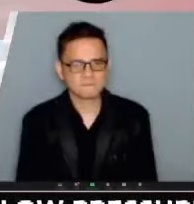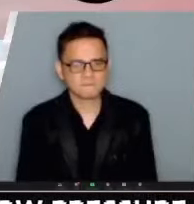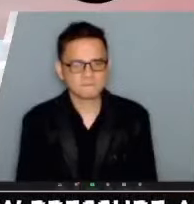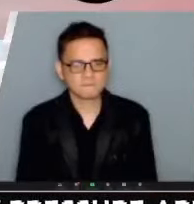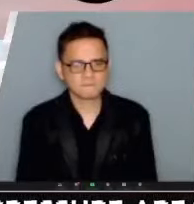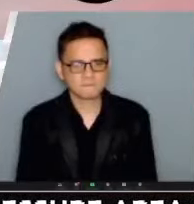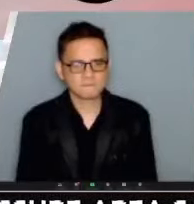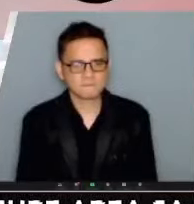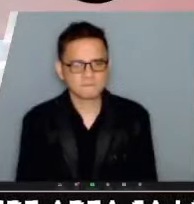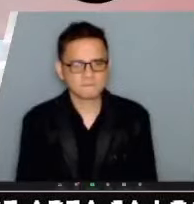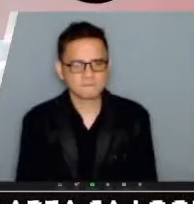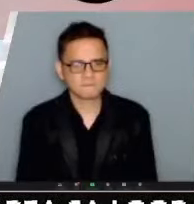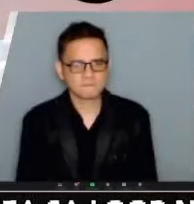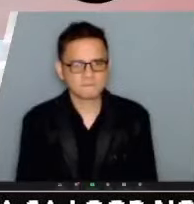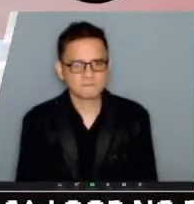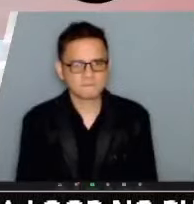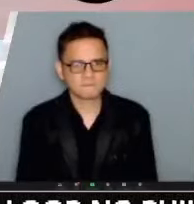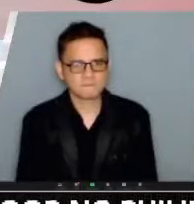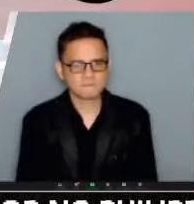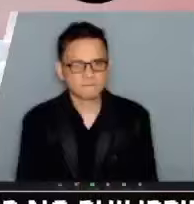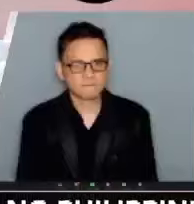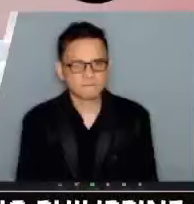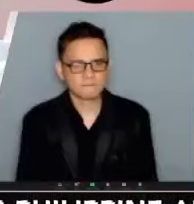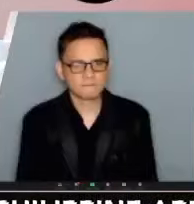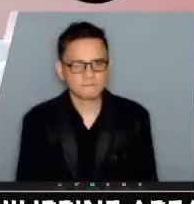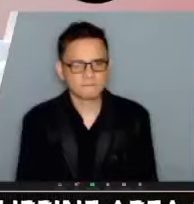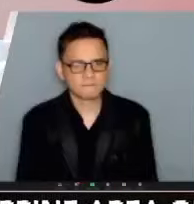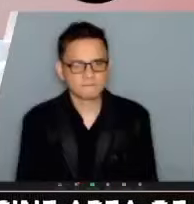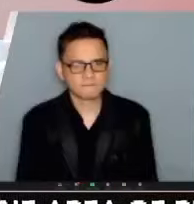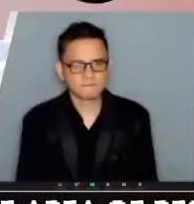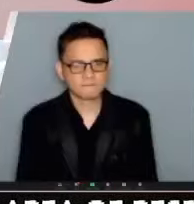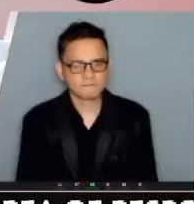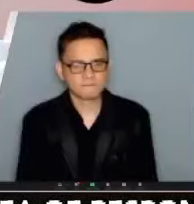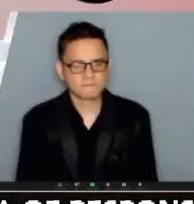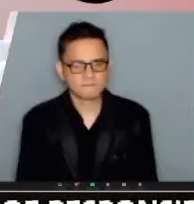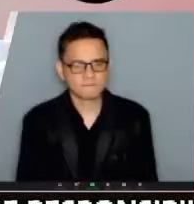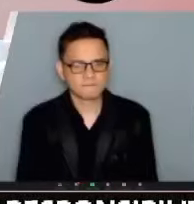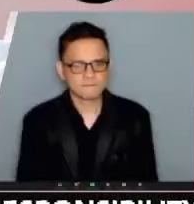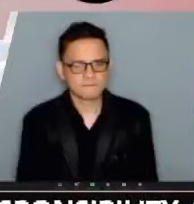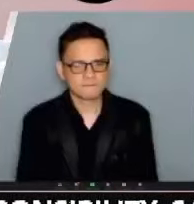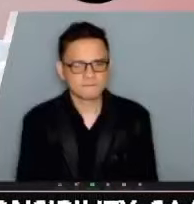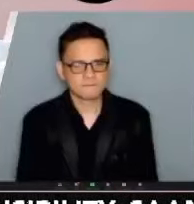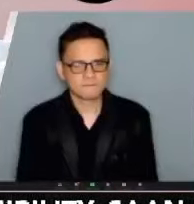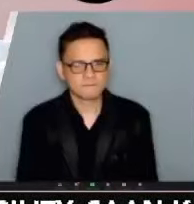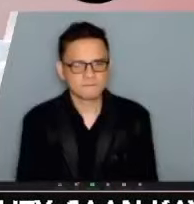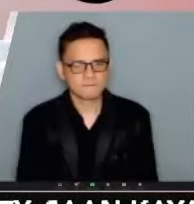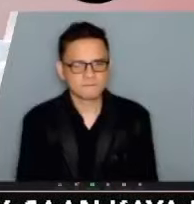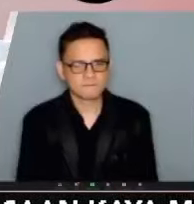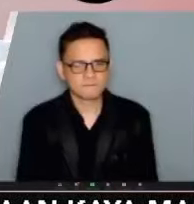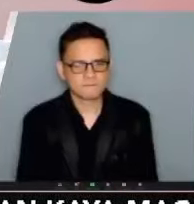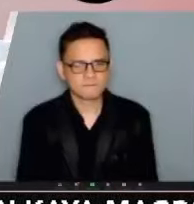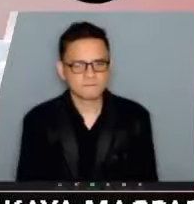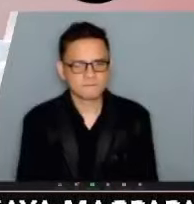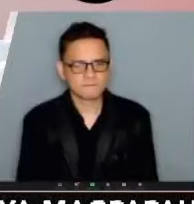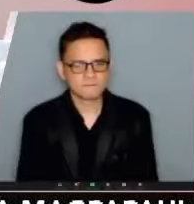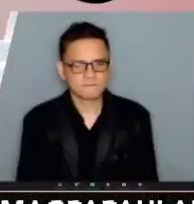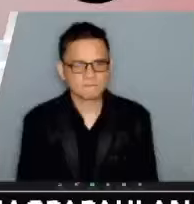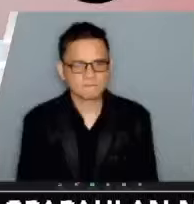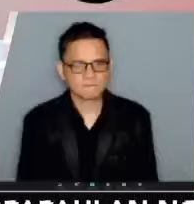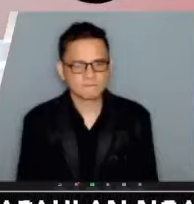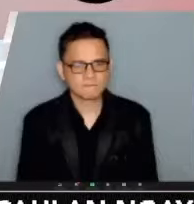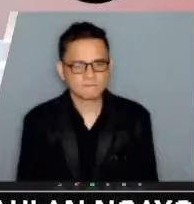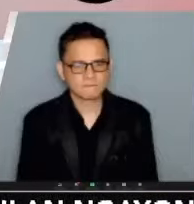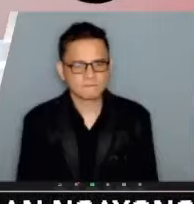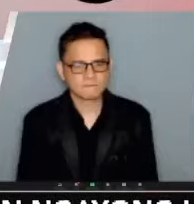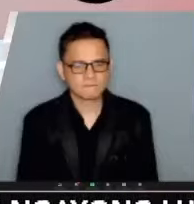90% hindi pa rin tumutugon sa pananawagan natin na mag-voluntary